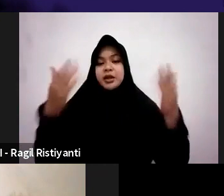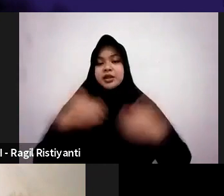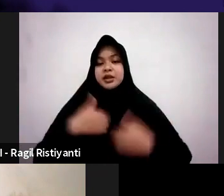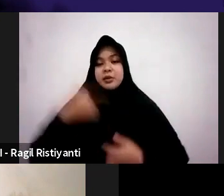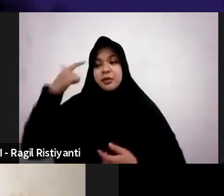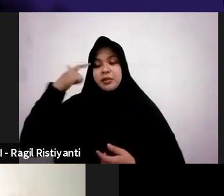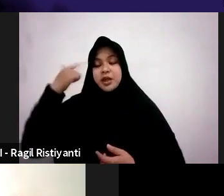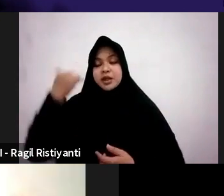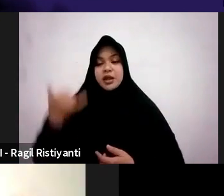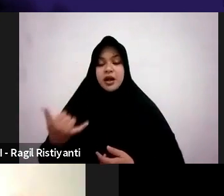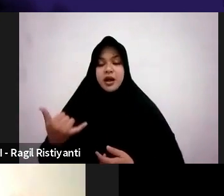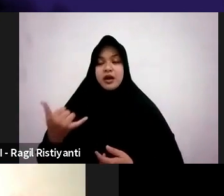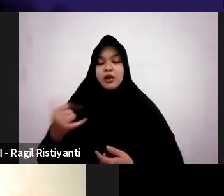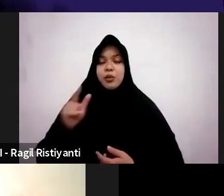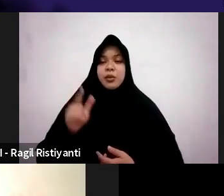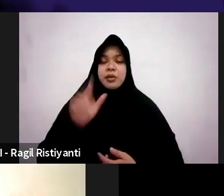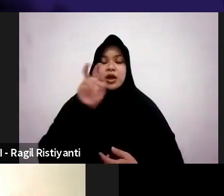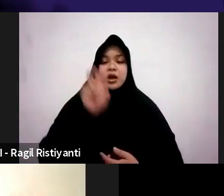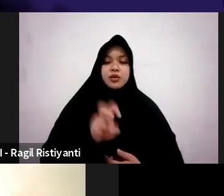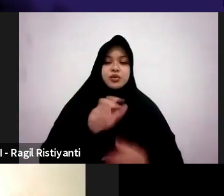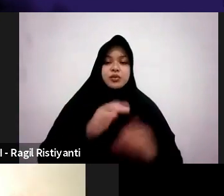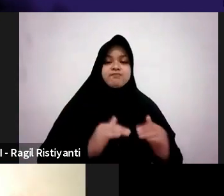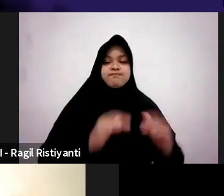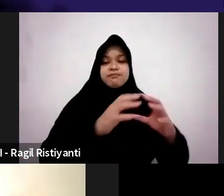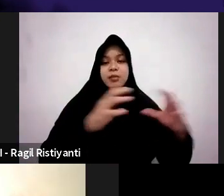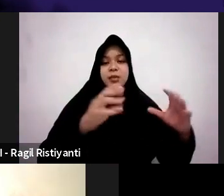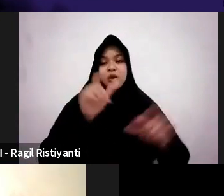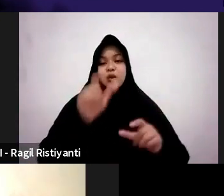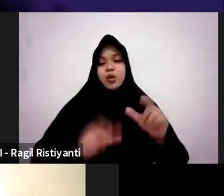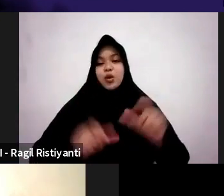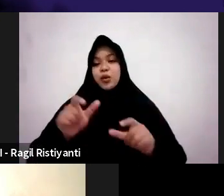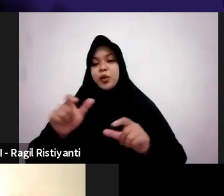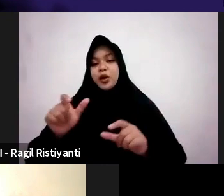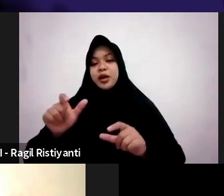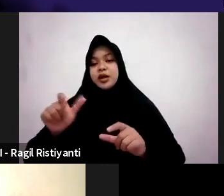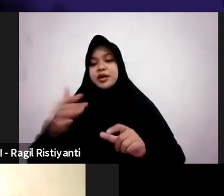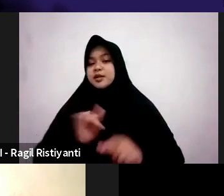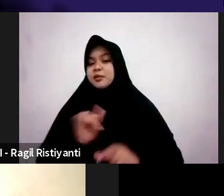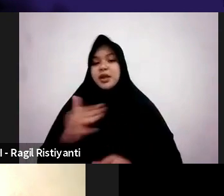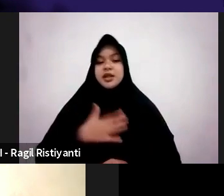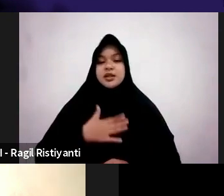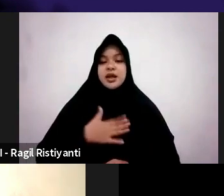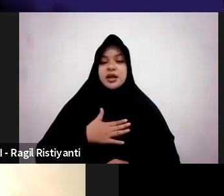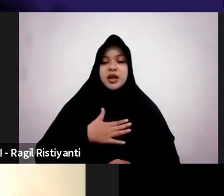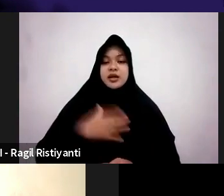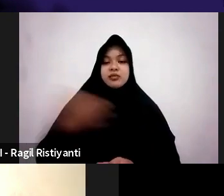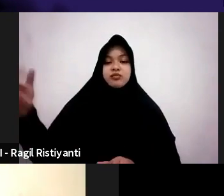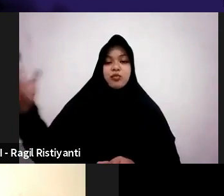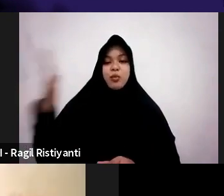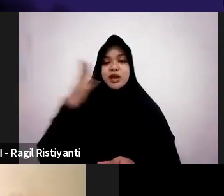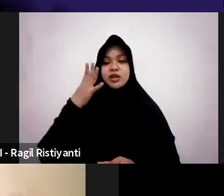berpikirnya sekarang memang halus lebih banyak orang-orang yang awam kayak saya gitu Harus hai bos